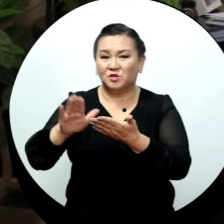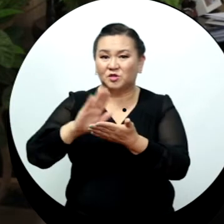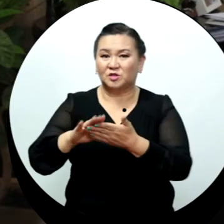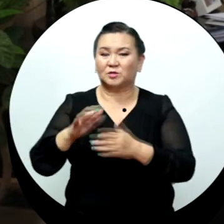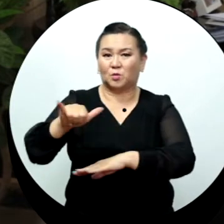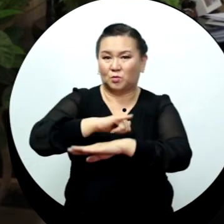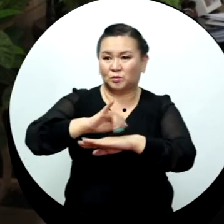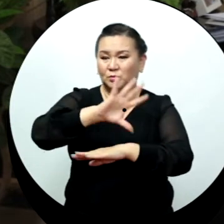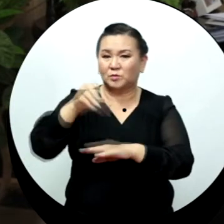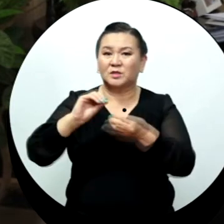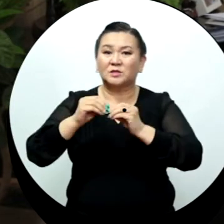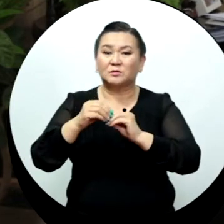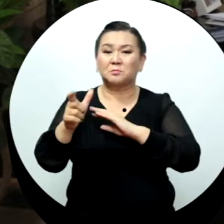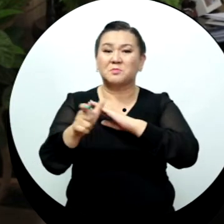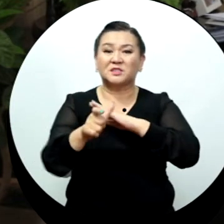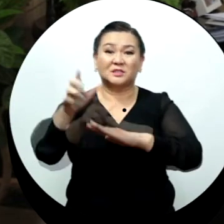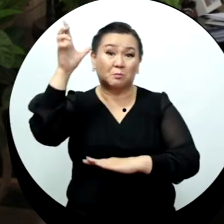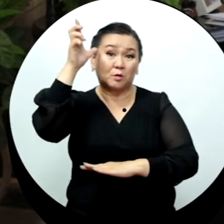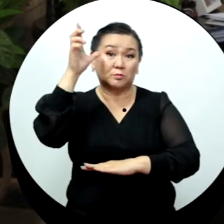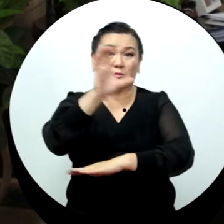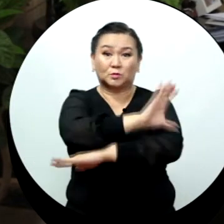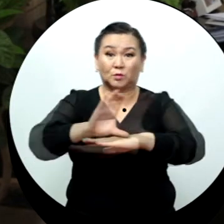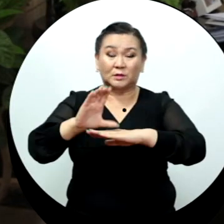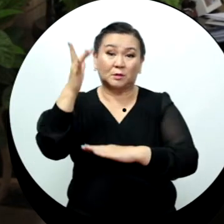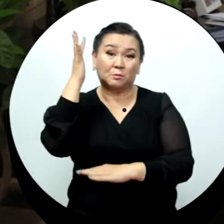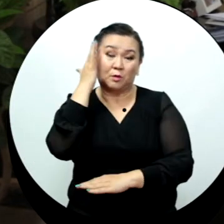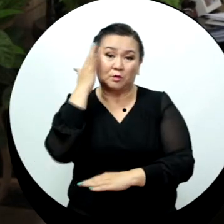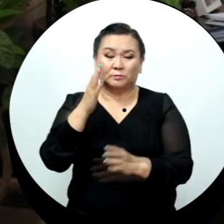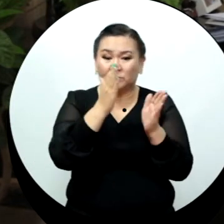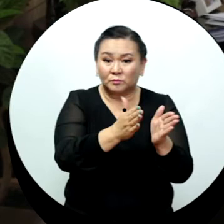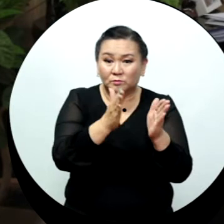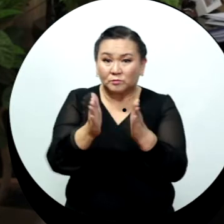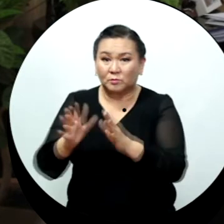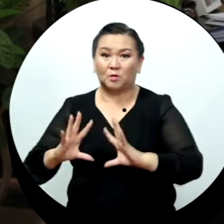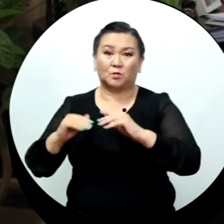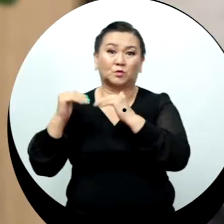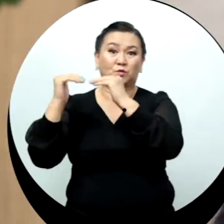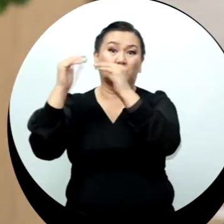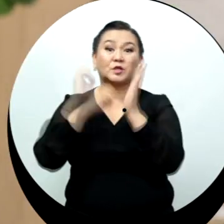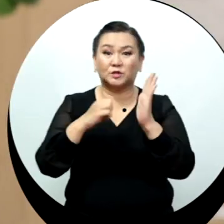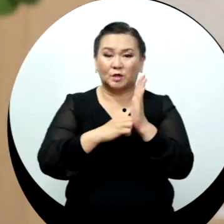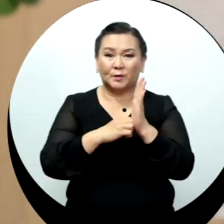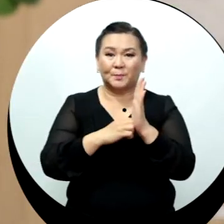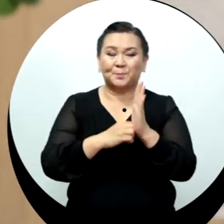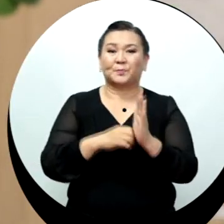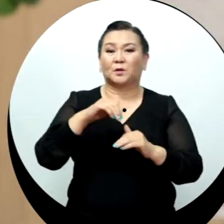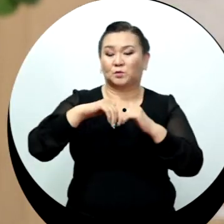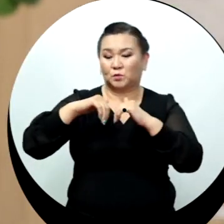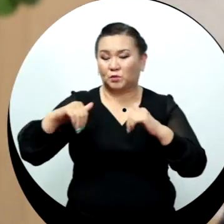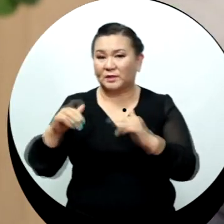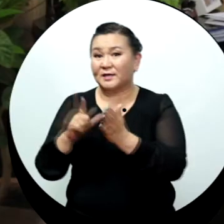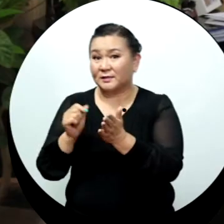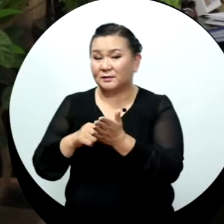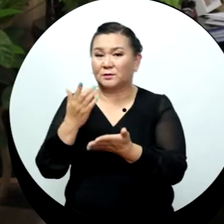даяар хэрэгжүүлж байгаа мэрэгжлийн боловсрал сургалтын бодлогыг бид төрөлжүүлэн хөгжүүлэх ёстой. Тусгай хэрэгцээтэй